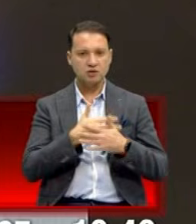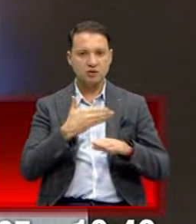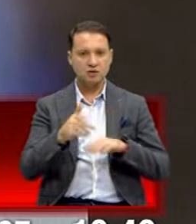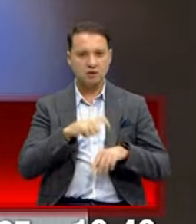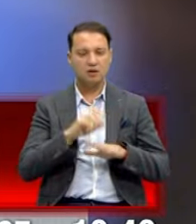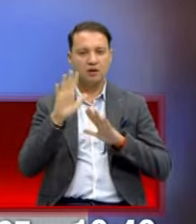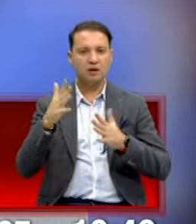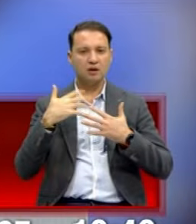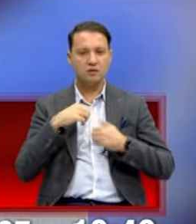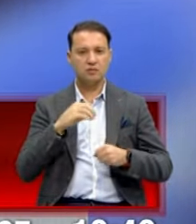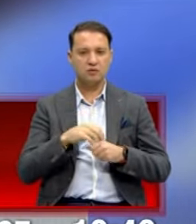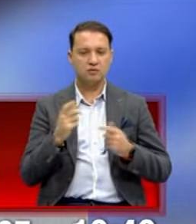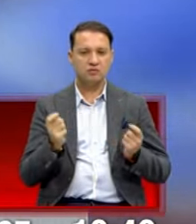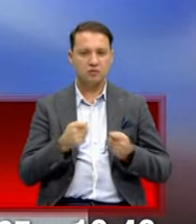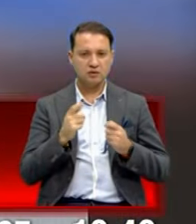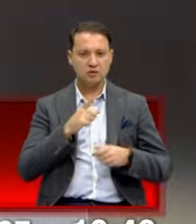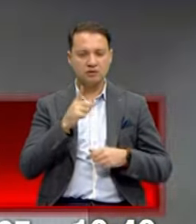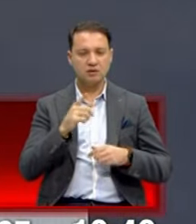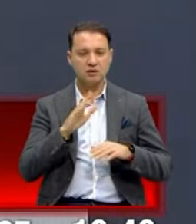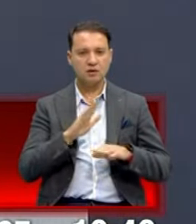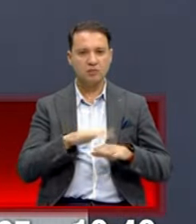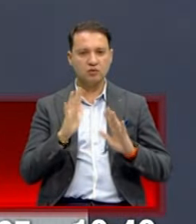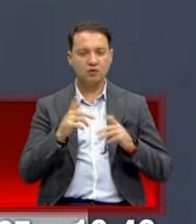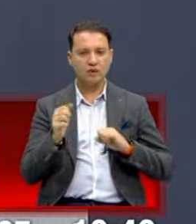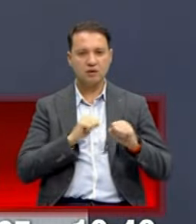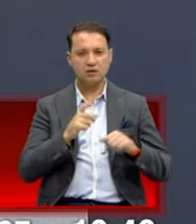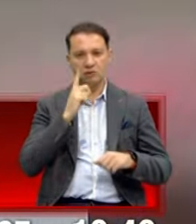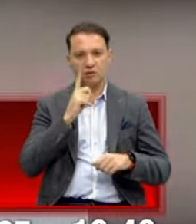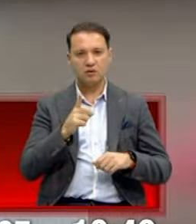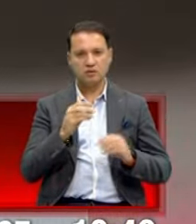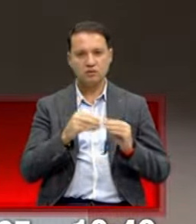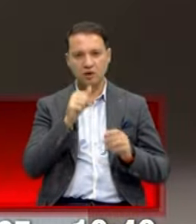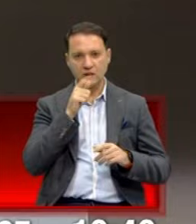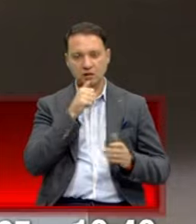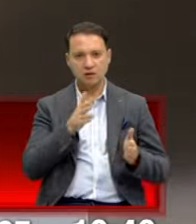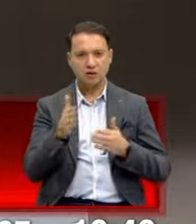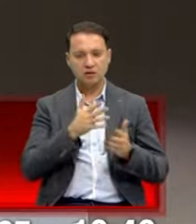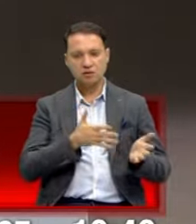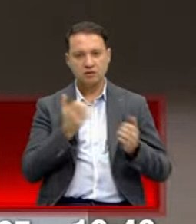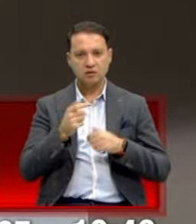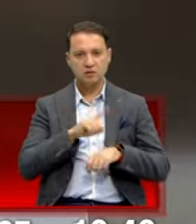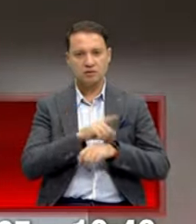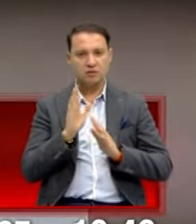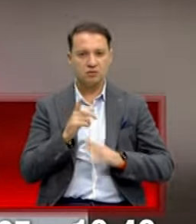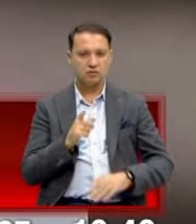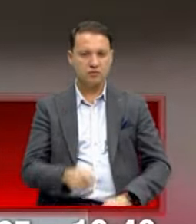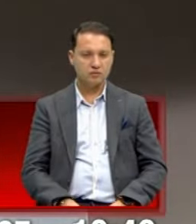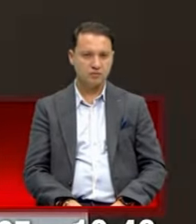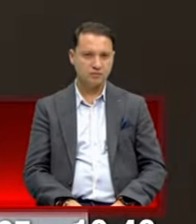da yakalanmamak için uğraştı. Yaptığı garip hareketlerle dikkat çeken zanlıyı dereden çıkarmak saatler